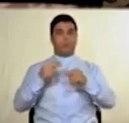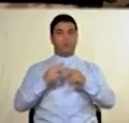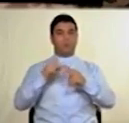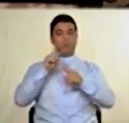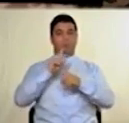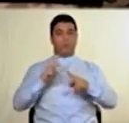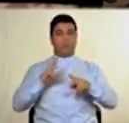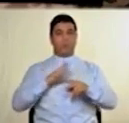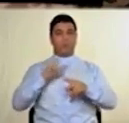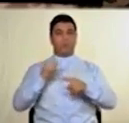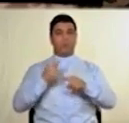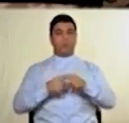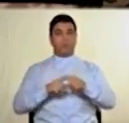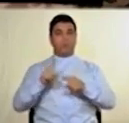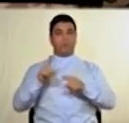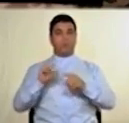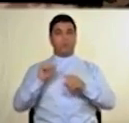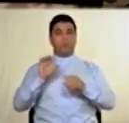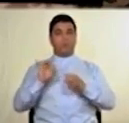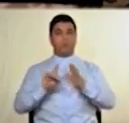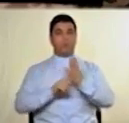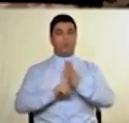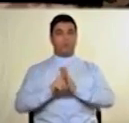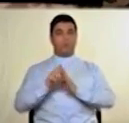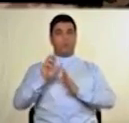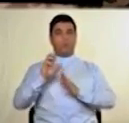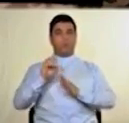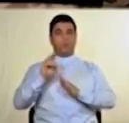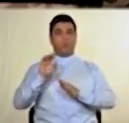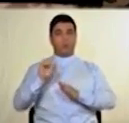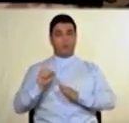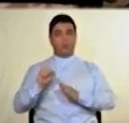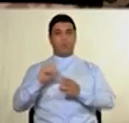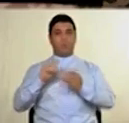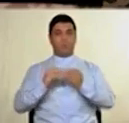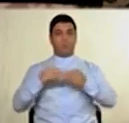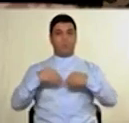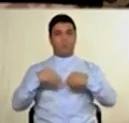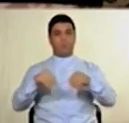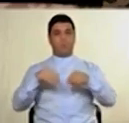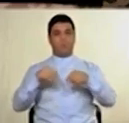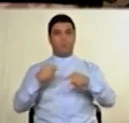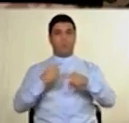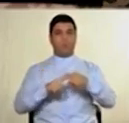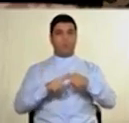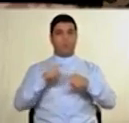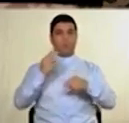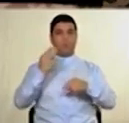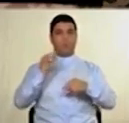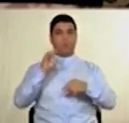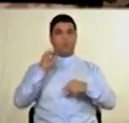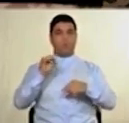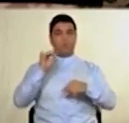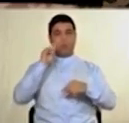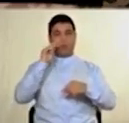bo'lishmagan va ana shu asrdan boshlab, demak, beda mahsulotini yetishtirish umuman shimoliy Xitoyda